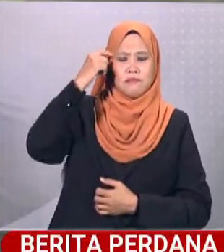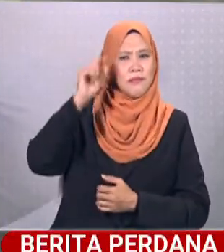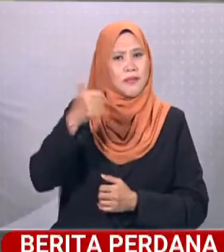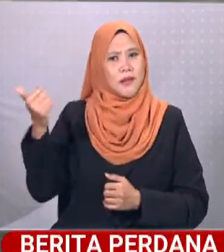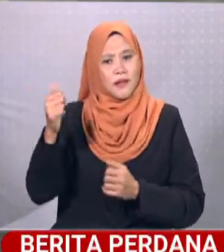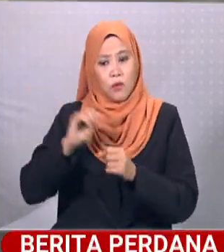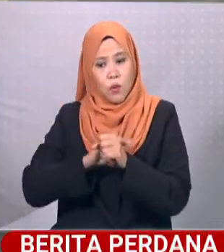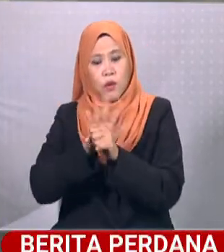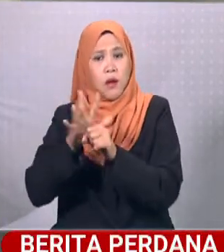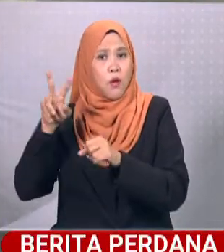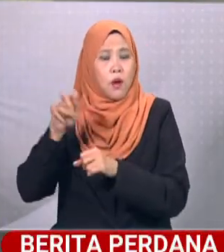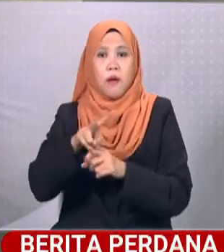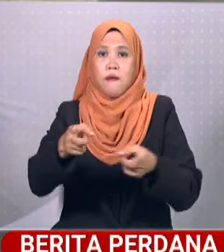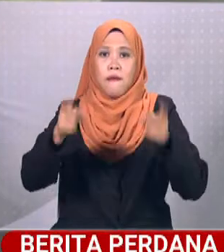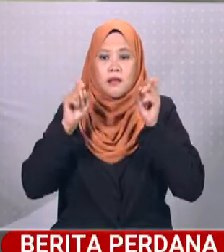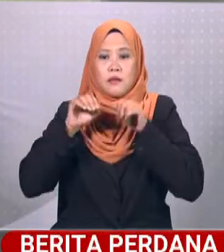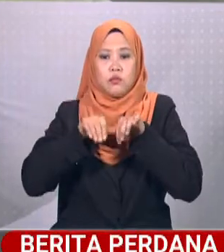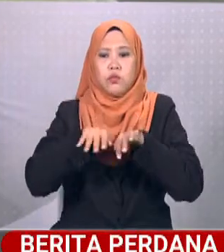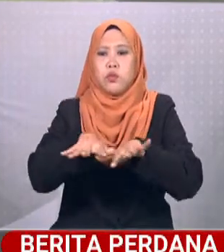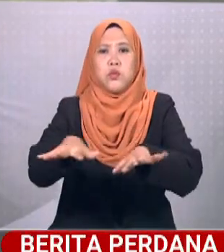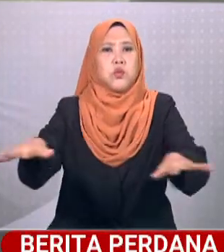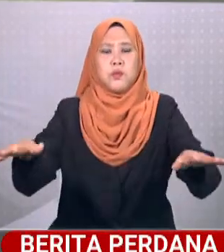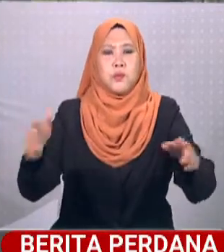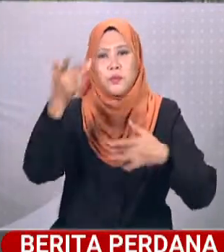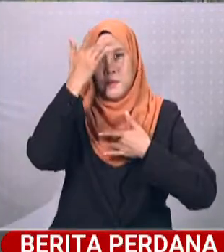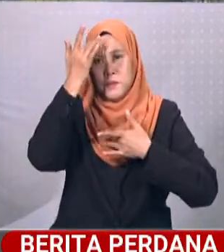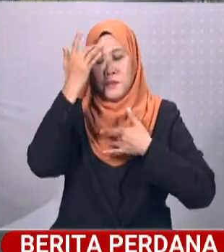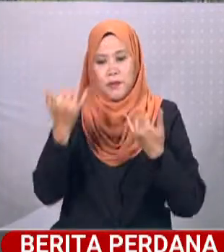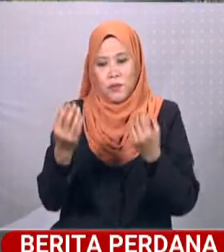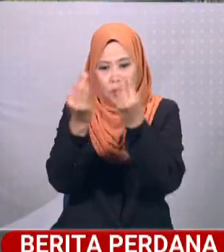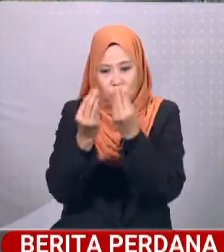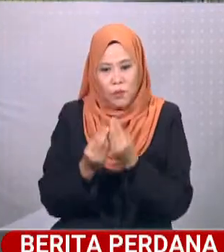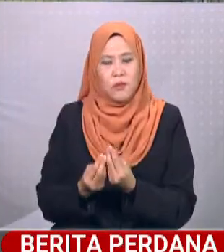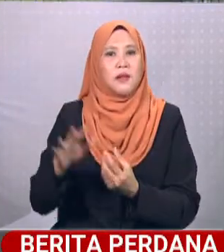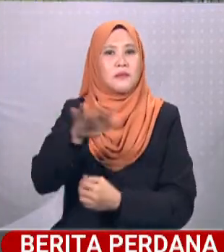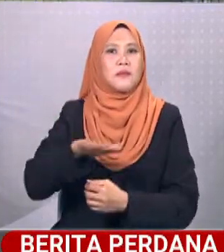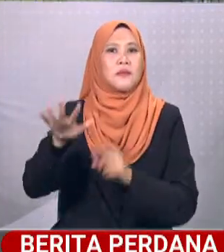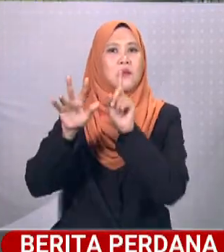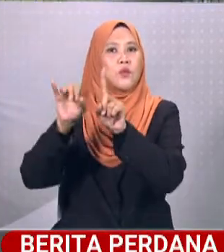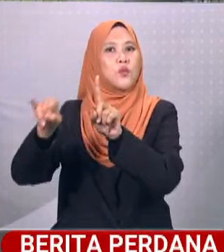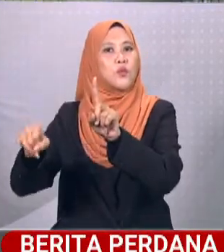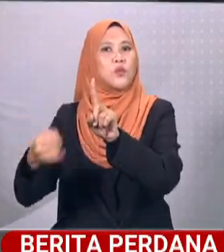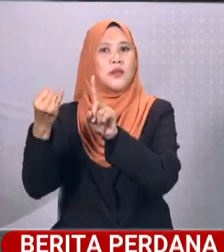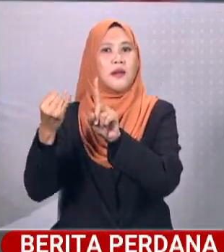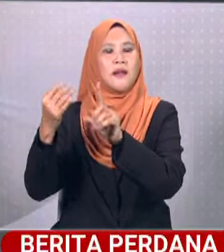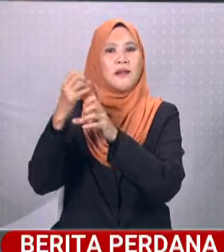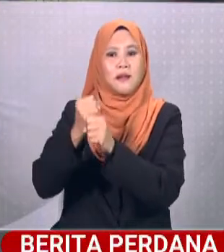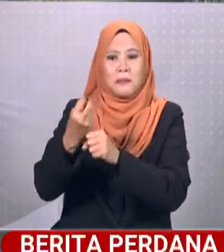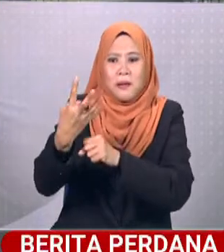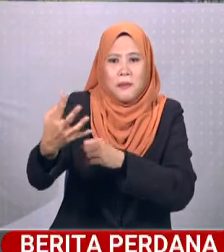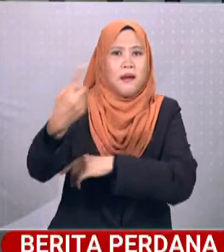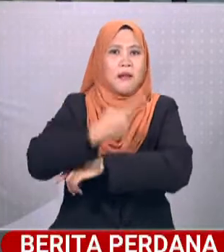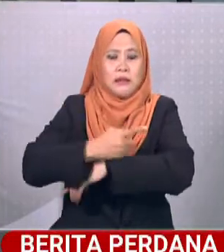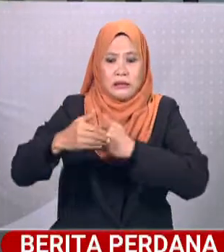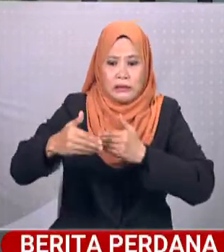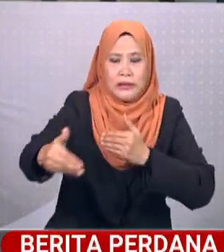membuktikan coronavirus pantas merebak. Semalam beliau menjangkakan jumlah yang dijangkiti menjadi 1 juta hanya dalam beberapa hari